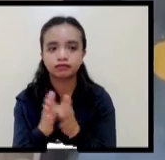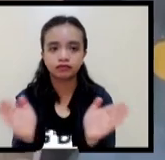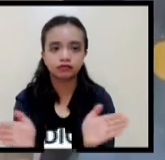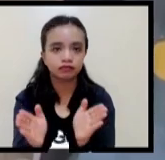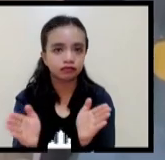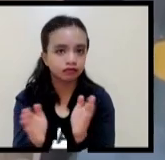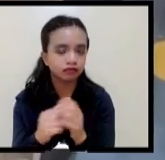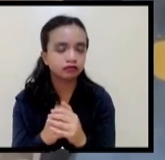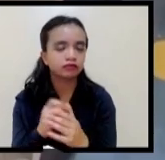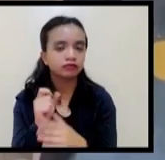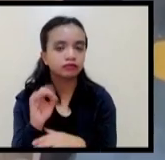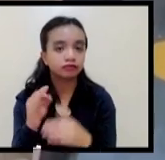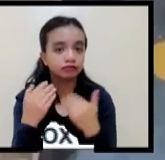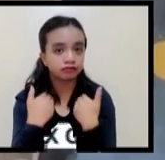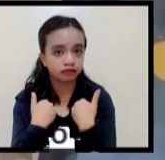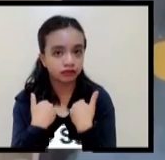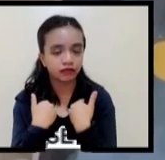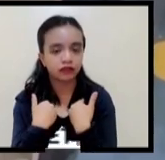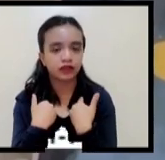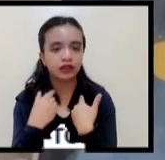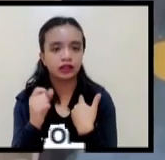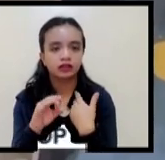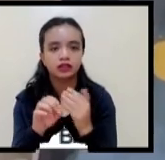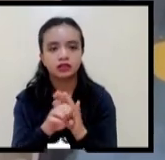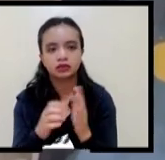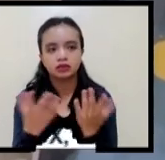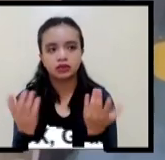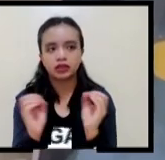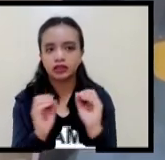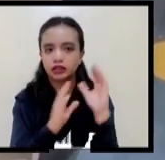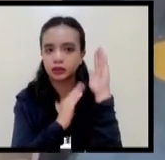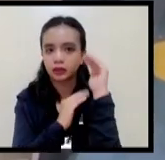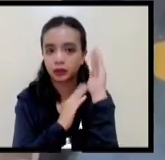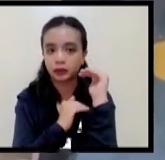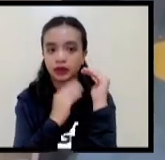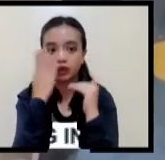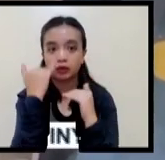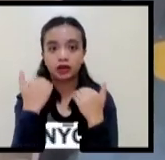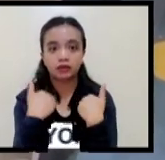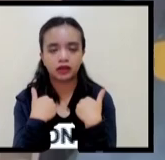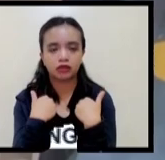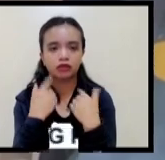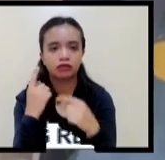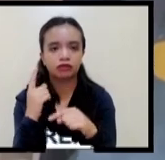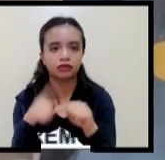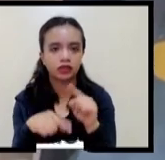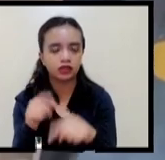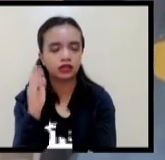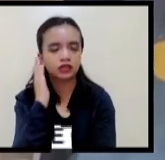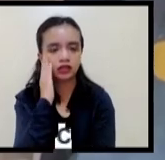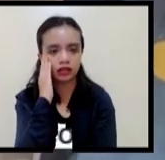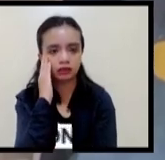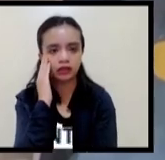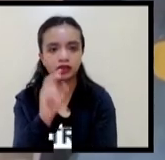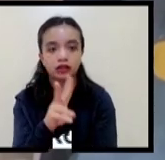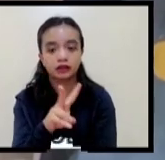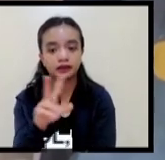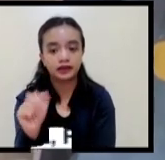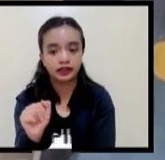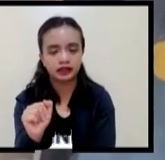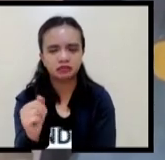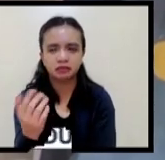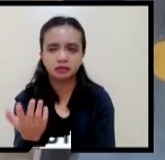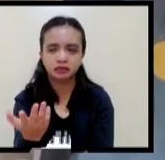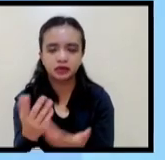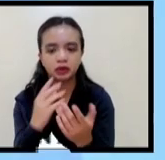may motivation ka, kumbaga, kapag nawawalan ka na ng pag-asa, kasi meron akong mga kilala po na virtual assistants or